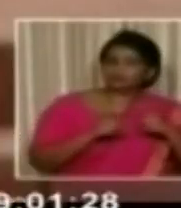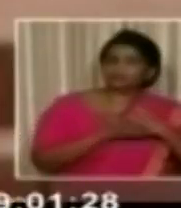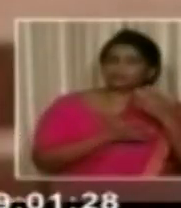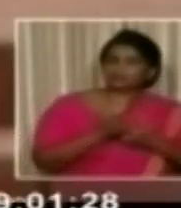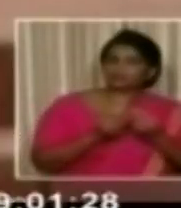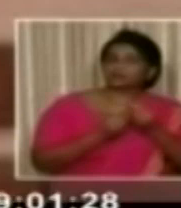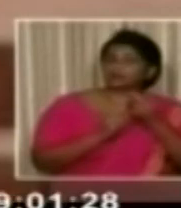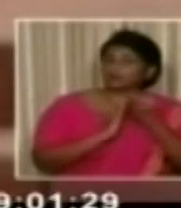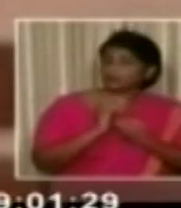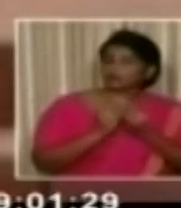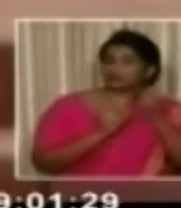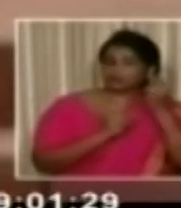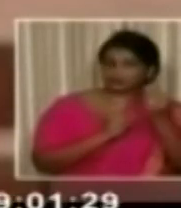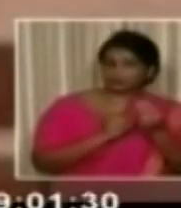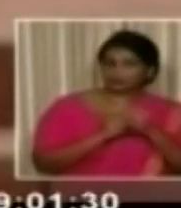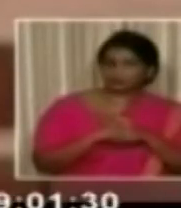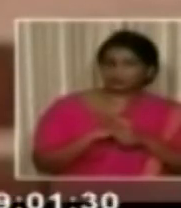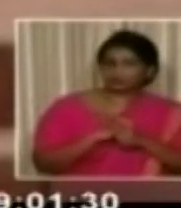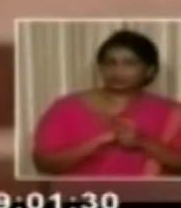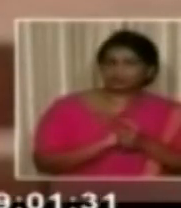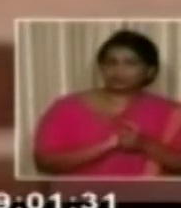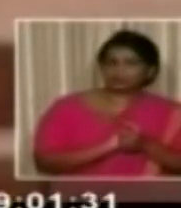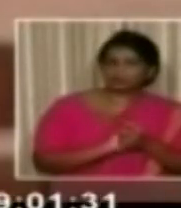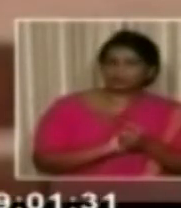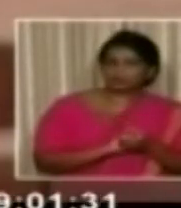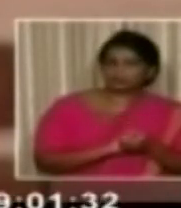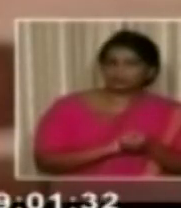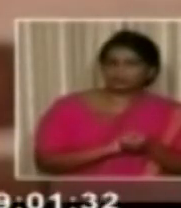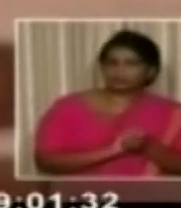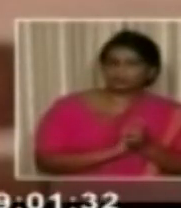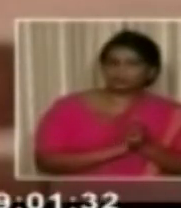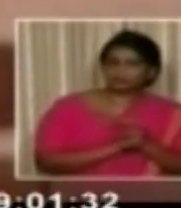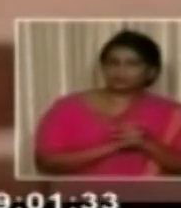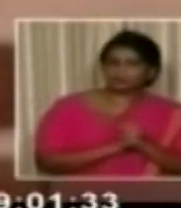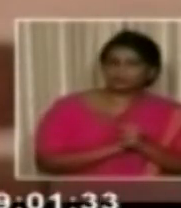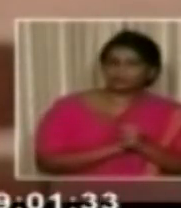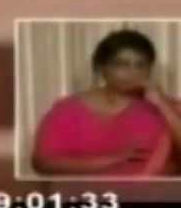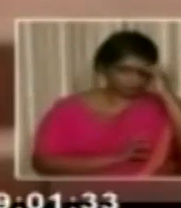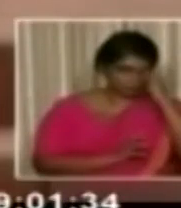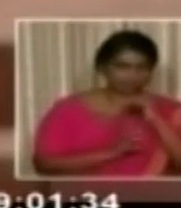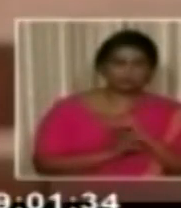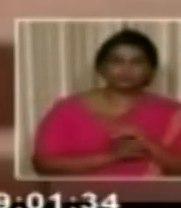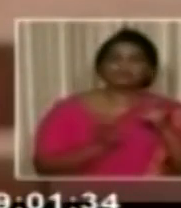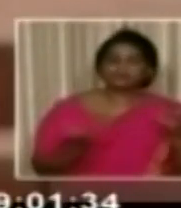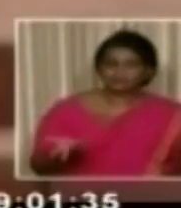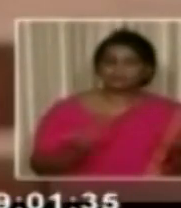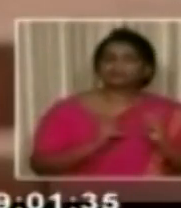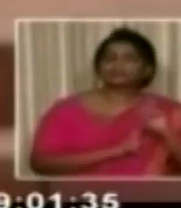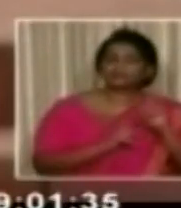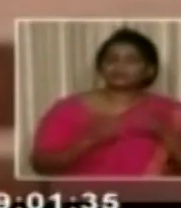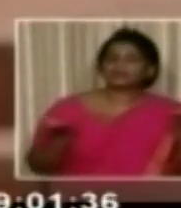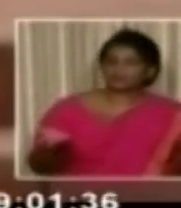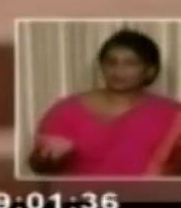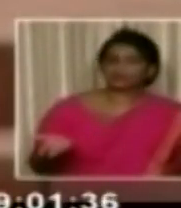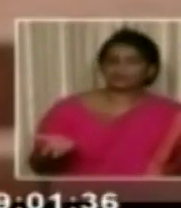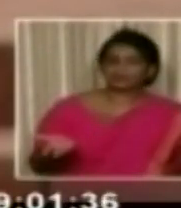குறித்த விடயம் தொடர்பிலான அறிக்கையை நான் உங்களிடம் சமர்ப்பித்தேன். இந்த பாராளுமன்றத்தில் கருத்து தெரிவிக்கும் போது ஒழுக்கத்தை பின்பற்றுவதில்லை. சபையில்